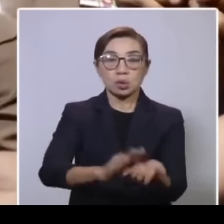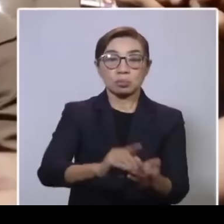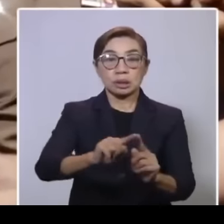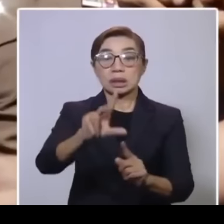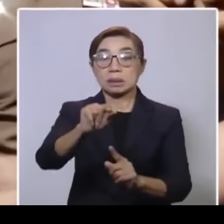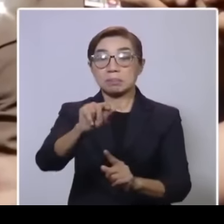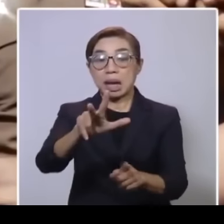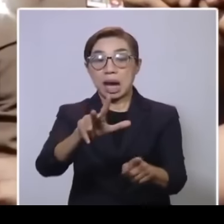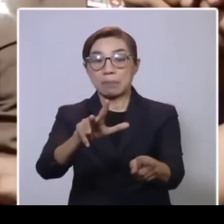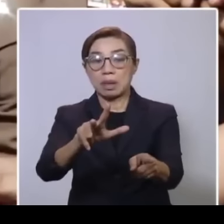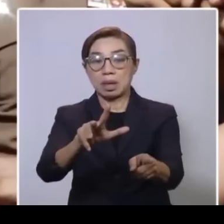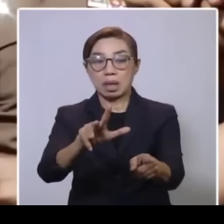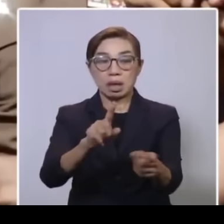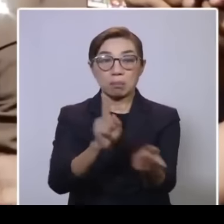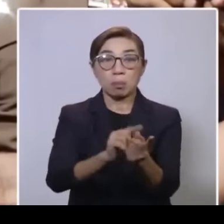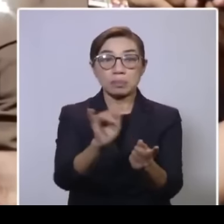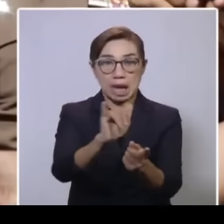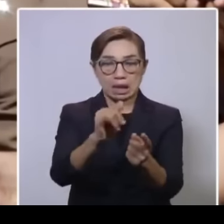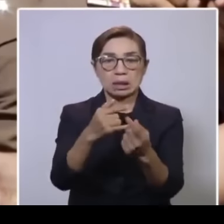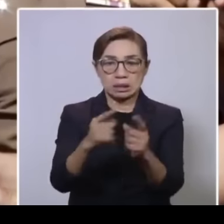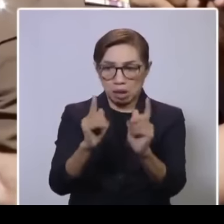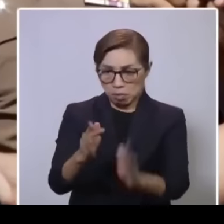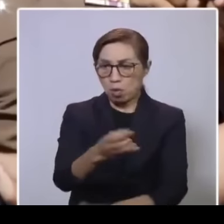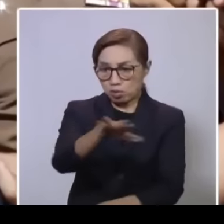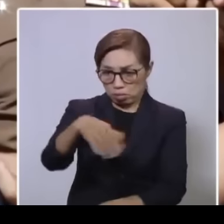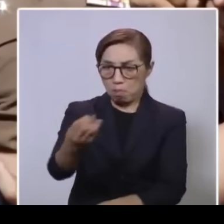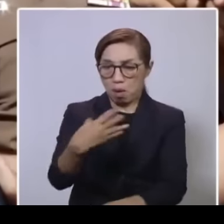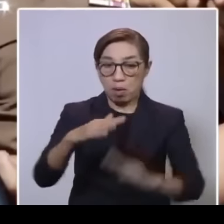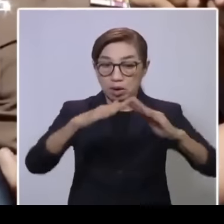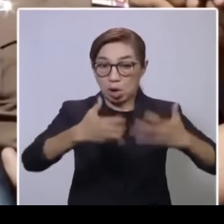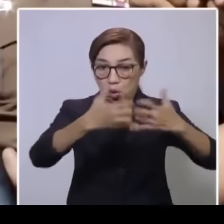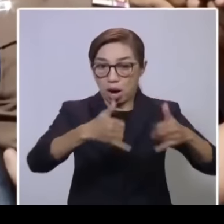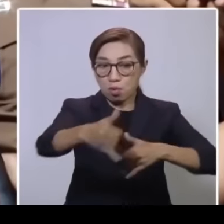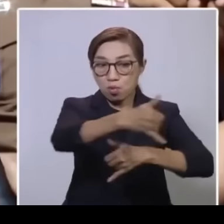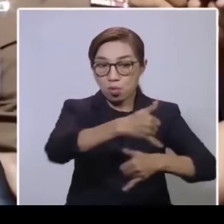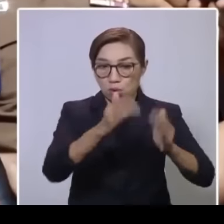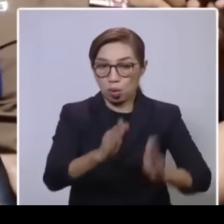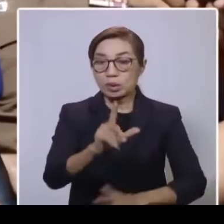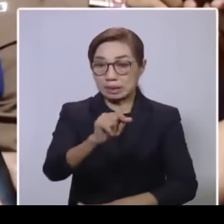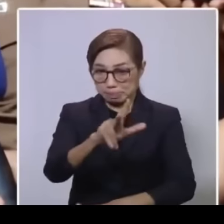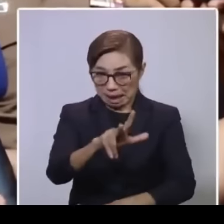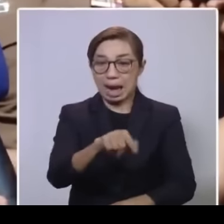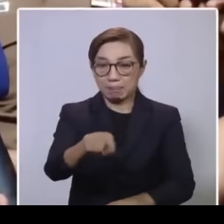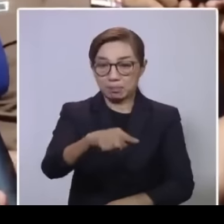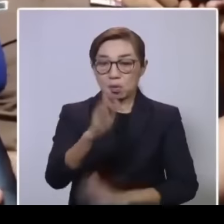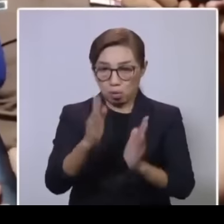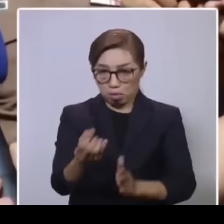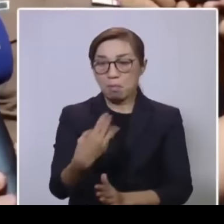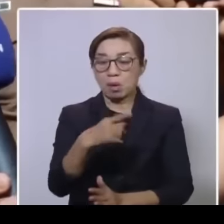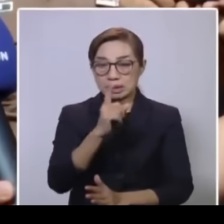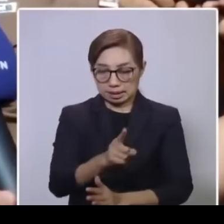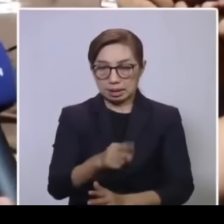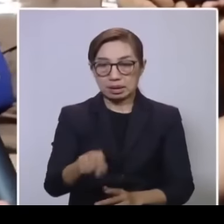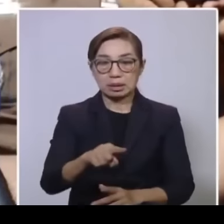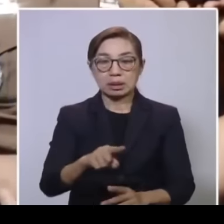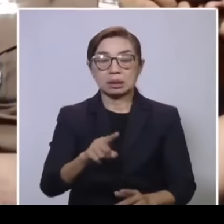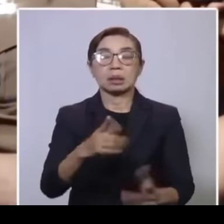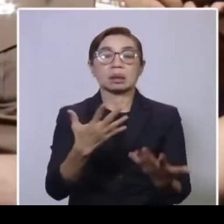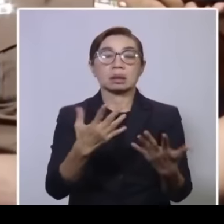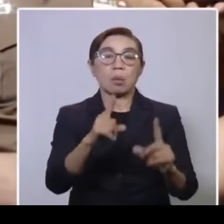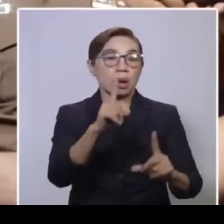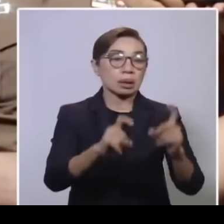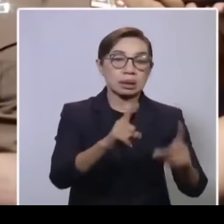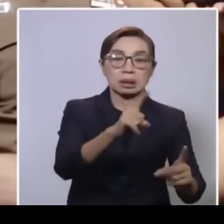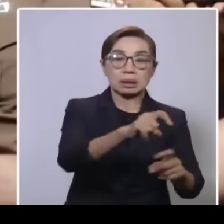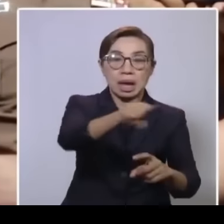ายืนยันว่ามีผู้เสียชีวิตหรือคนที่อยู่ในเนี้ยทั้งหมด23คนที่ยืนยันนะที่พทบอกว่ายืนยันไปทั้งหมด23ค